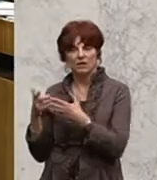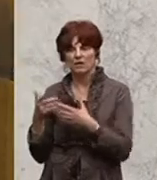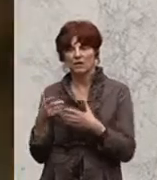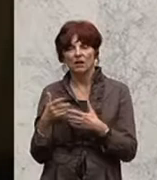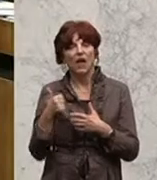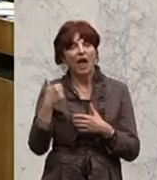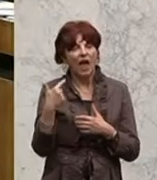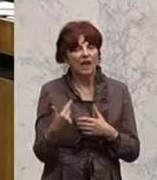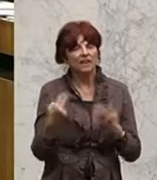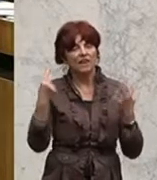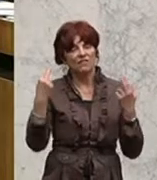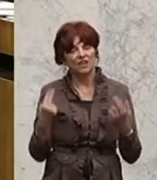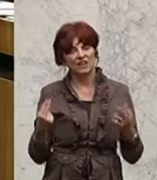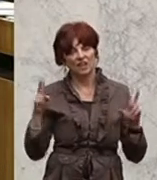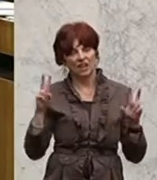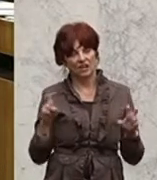wichtigen Themen